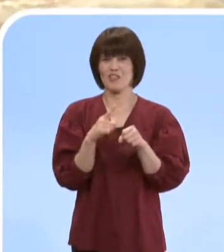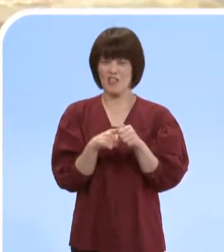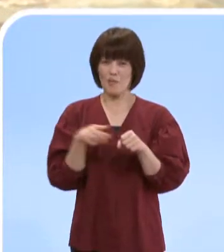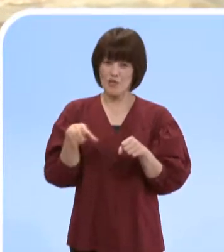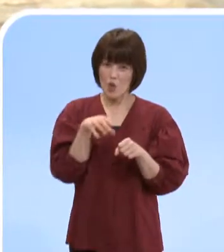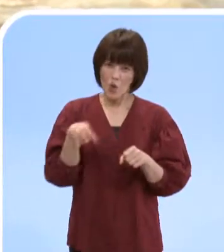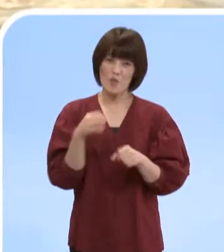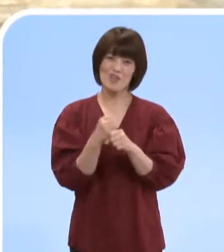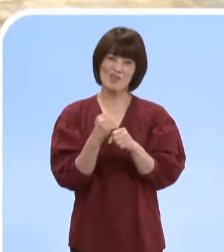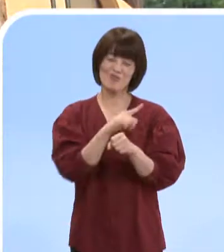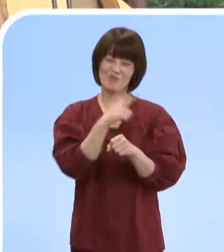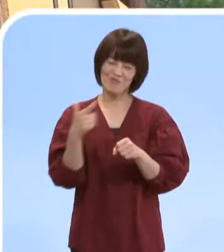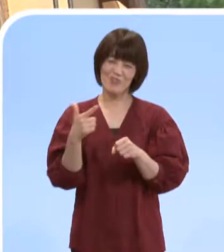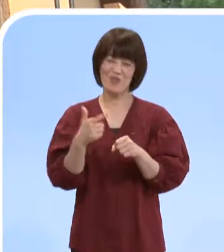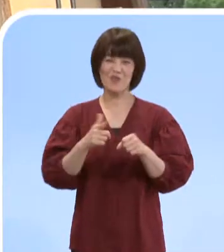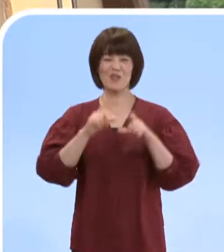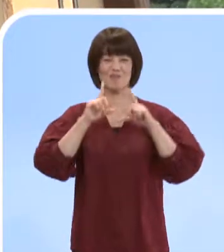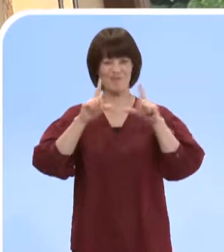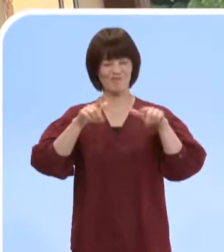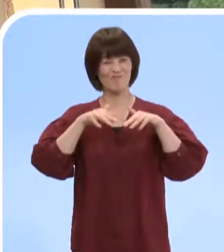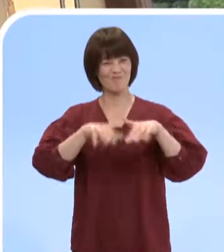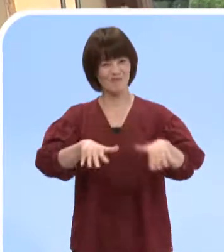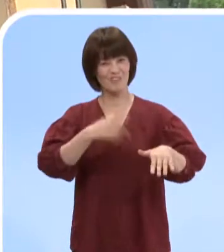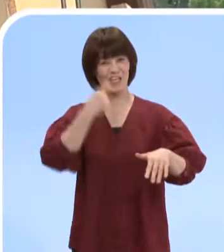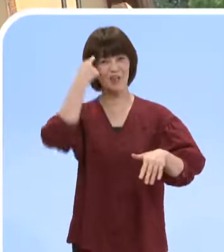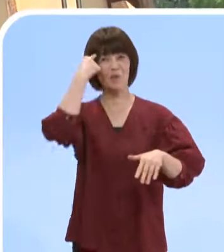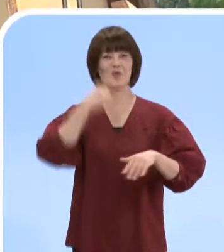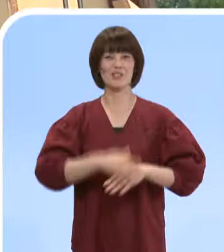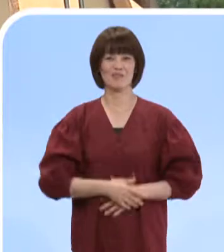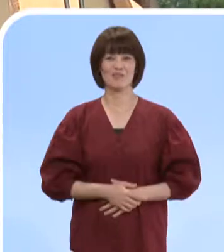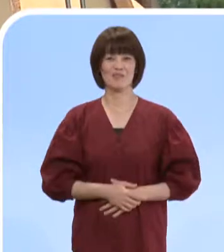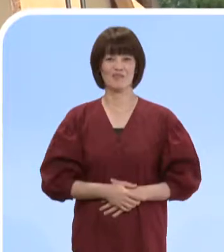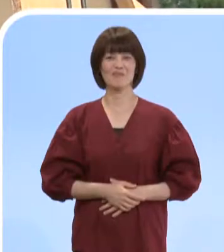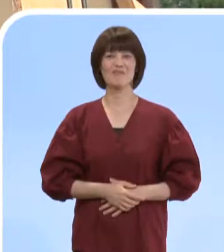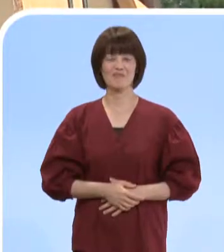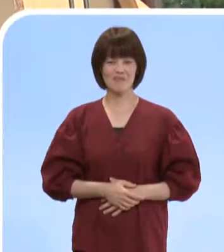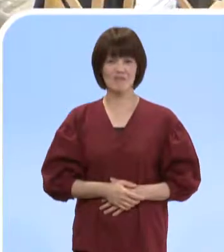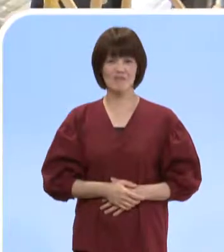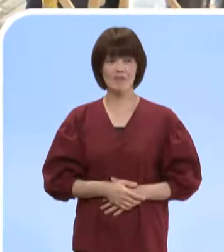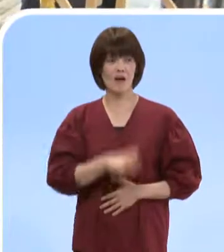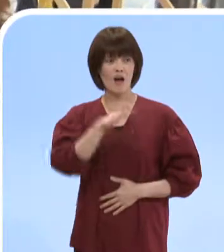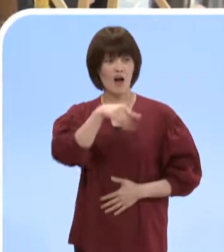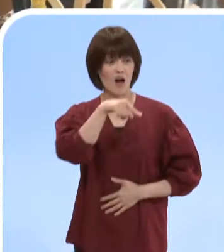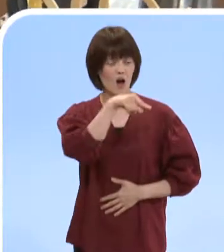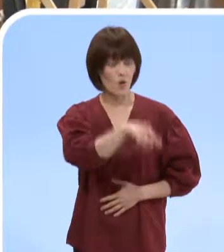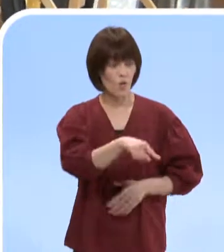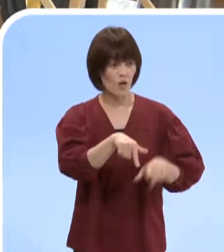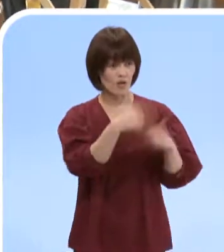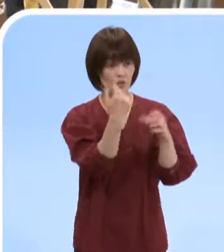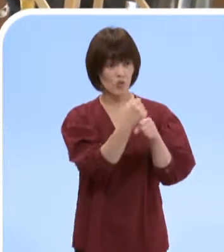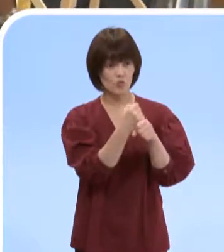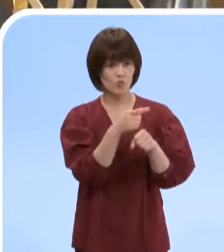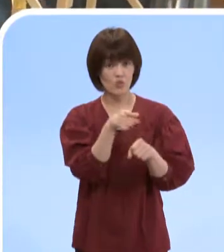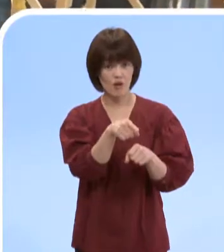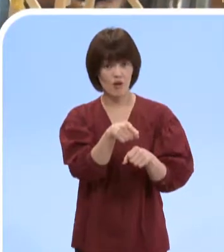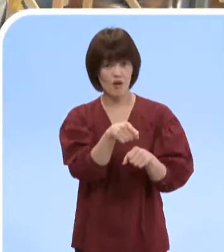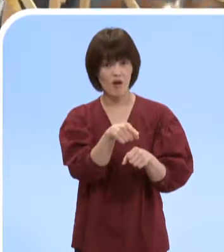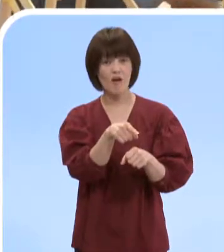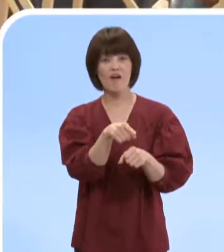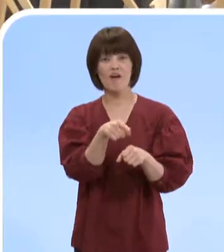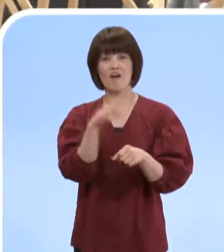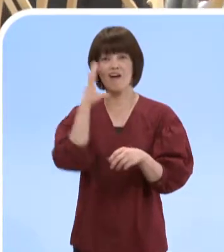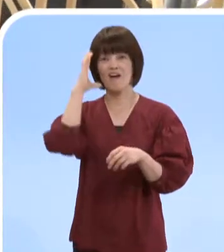ちゃ作りで広くアピールできたらなとは思ってやってます。 なるほど。ねえねえ、これ作ったの？